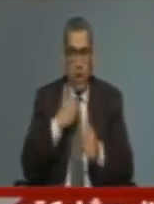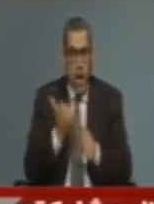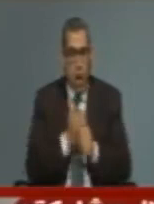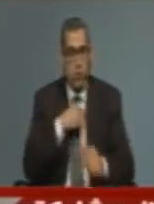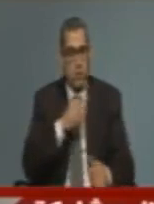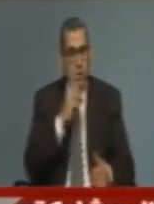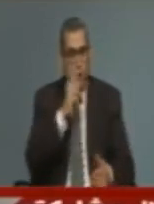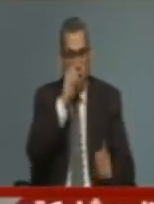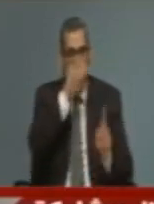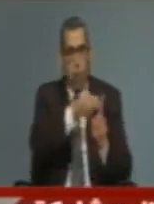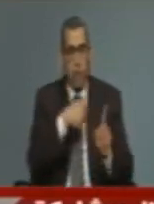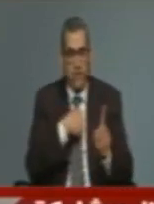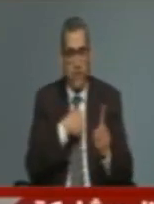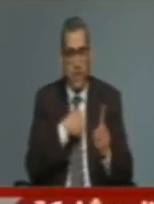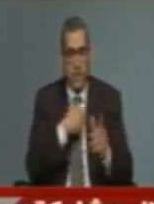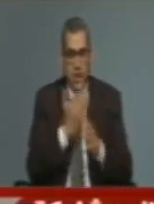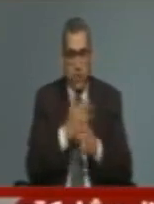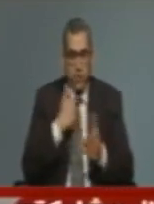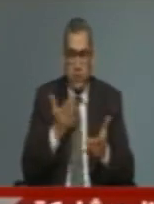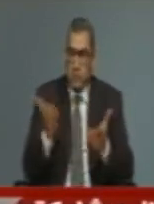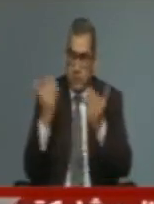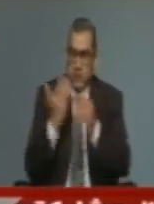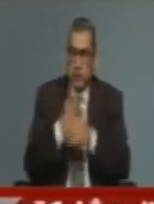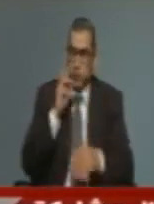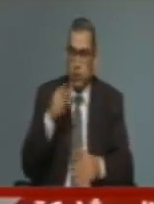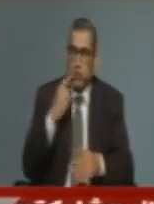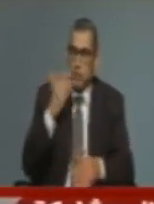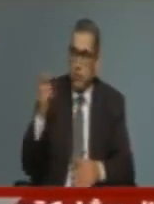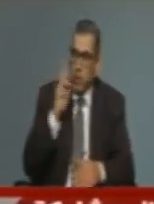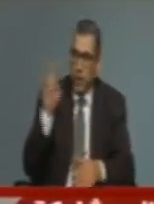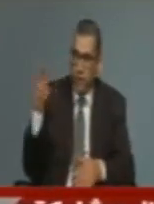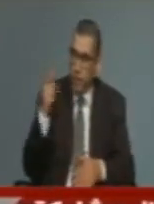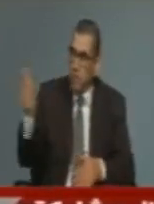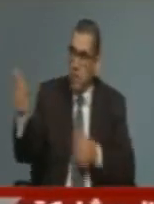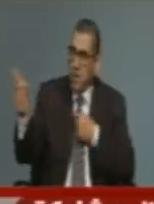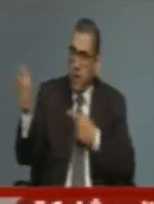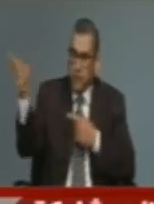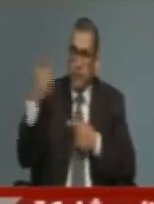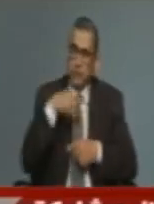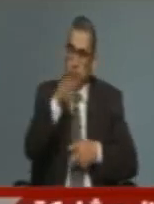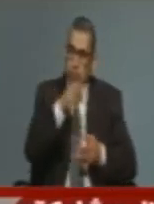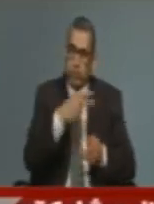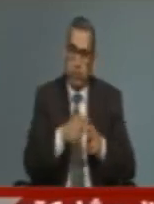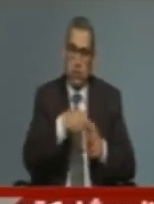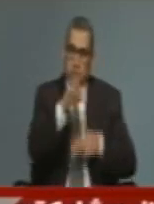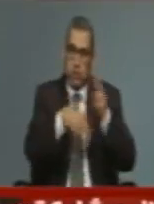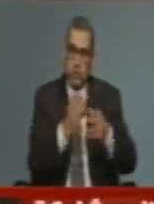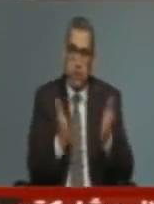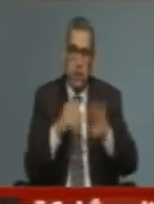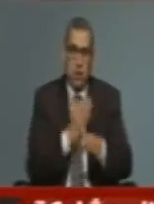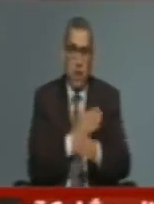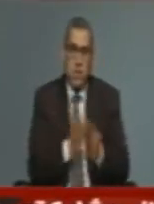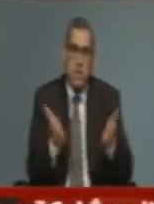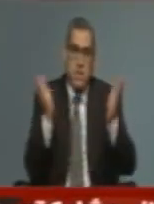بس ما مشيناش على قدنا، بصينا الاكبر من طريقنا وبصينا الاكبر من طاقتنا. طب انا هقول لك